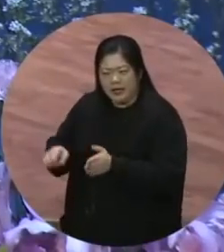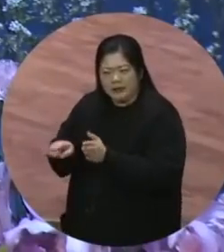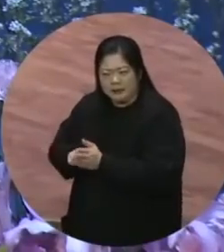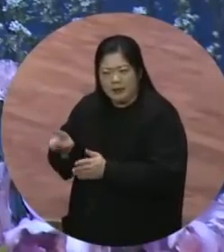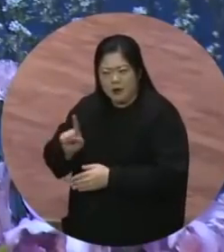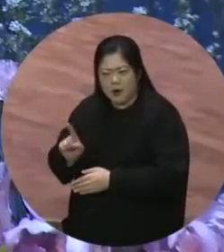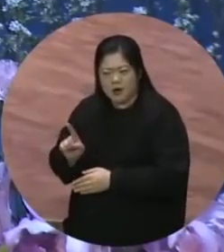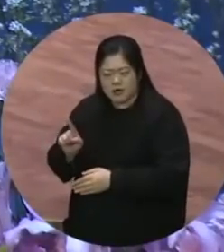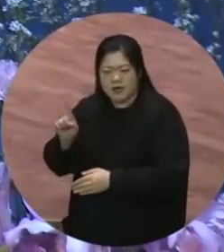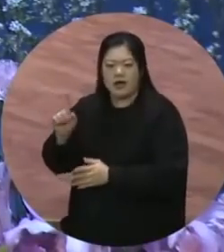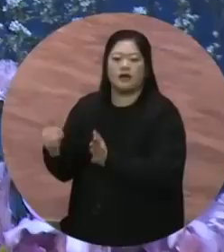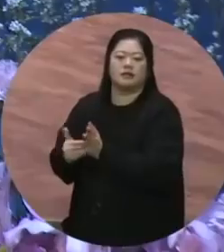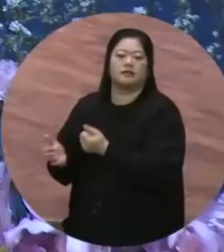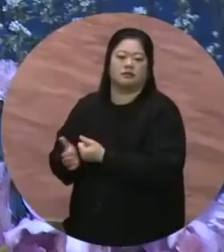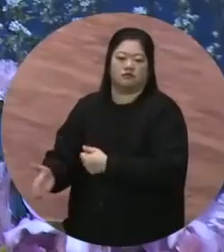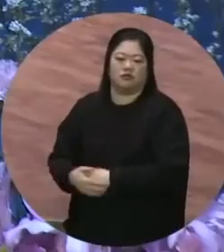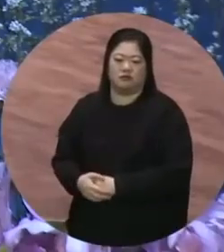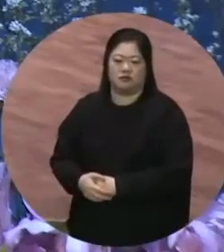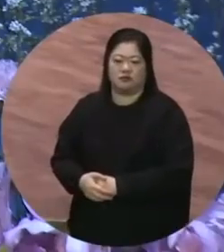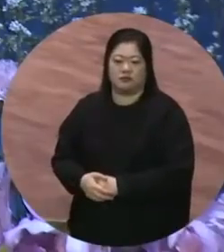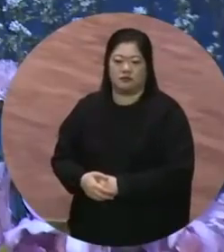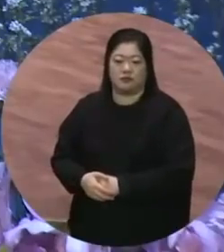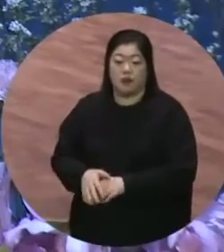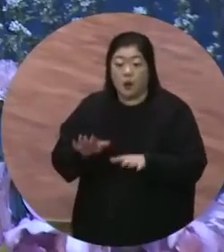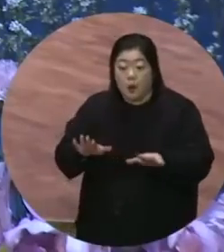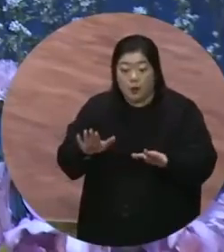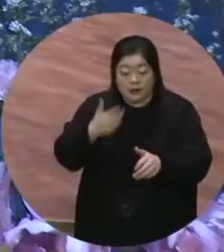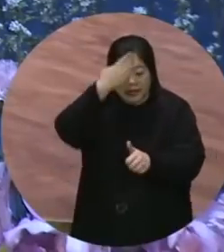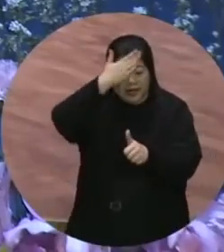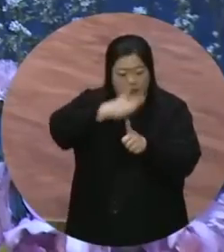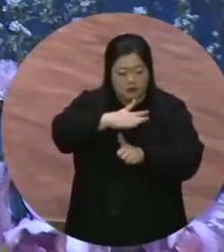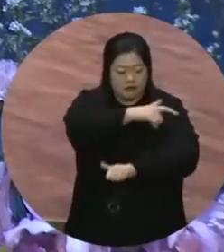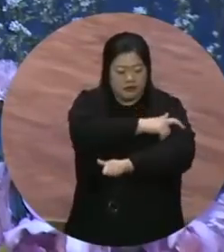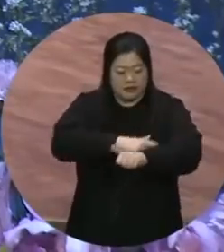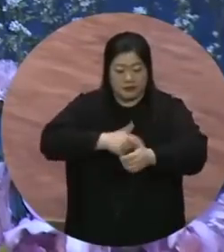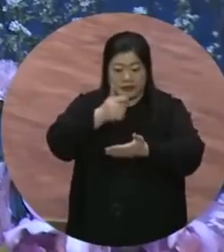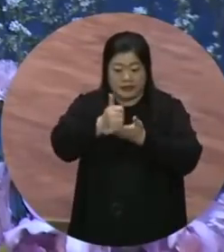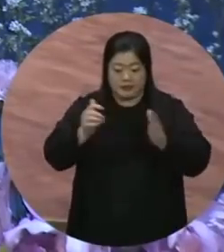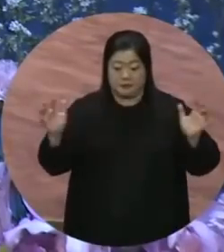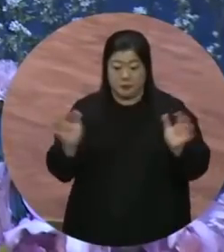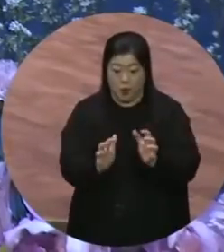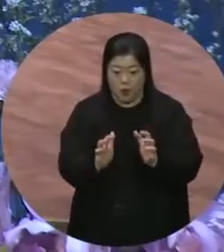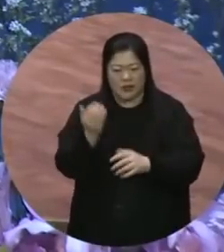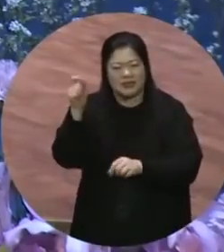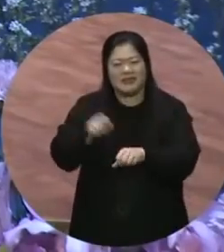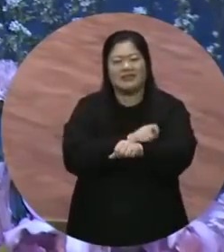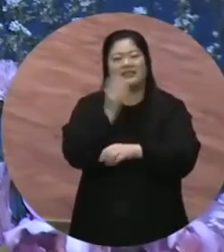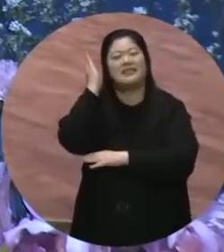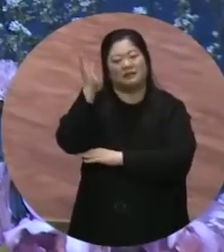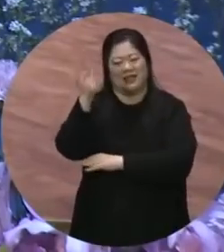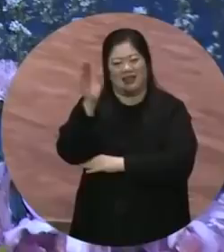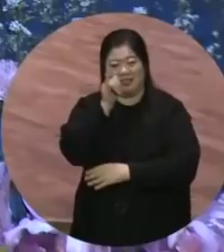안수집사회 세미나가 특강이 오후에 있습니다. 제목이 절대 제자예요.